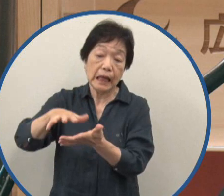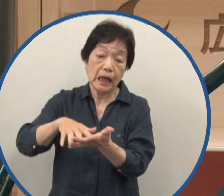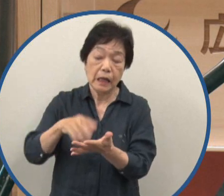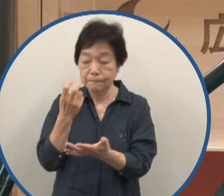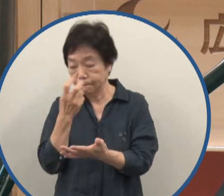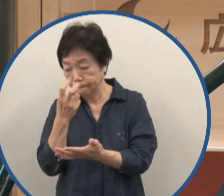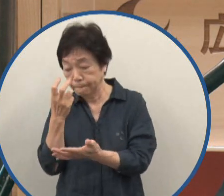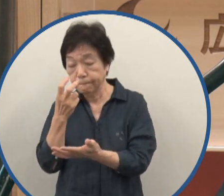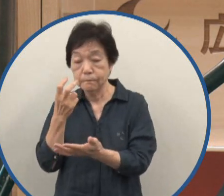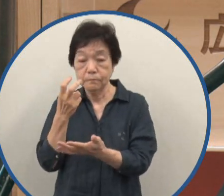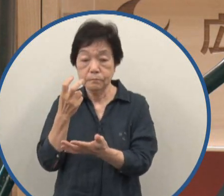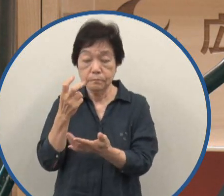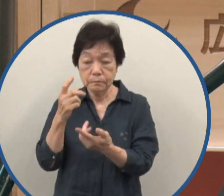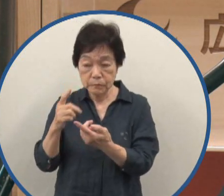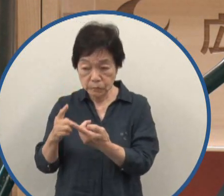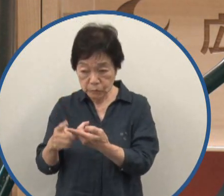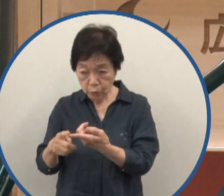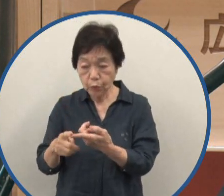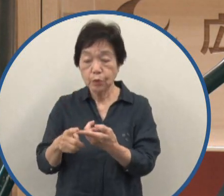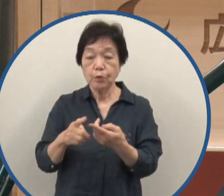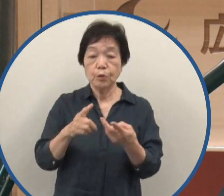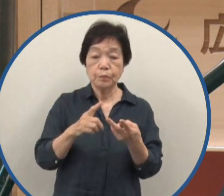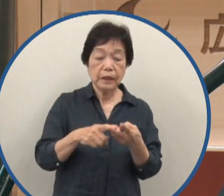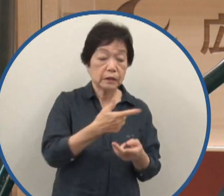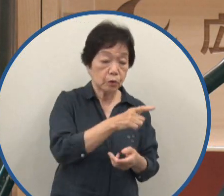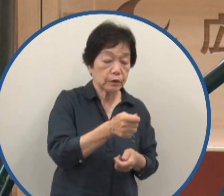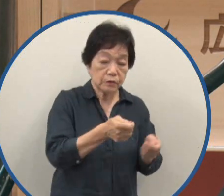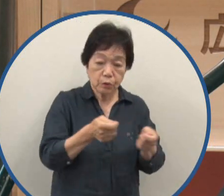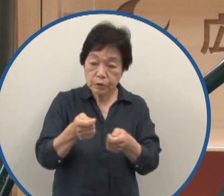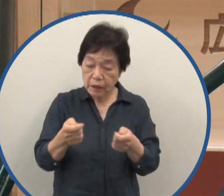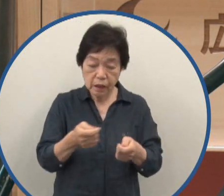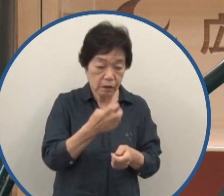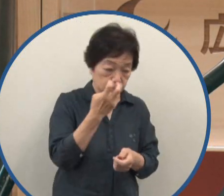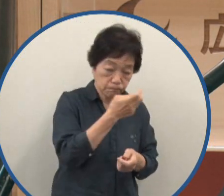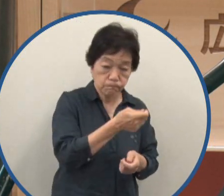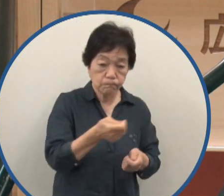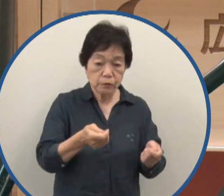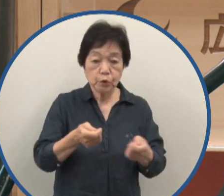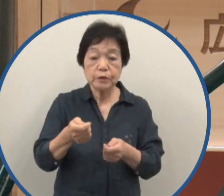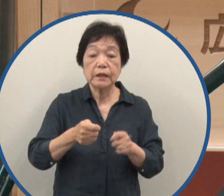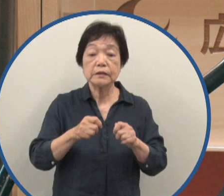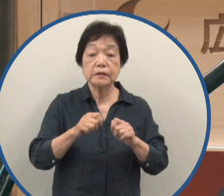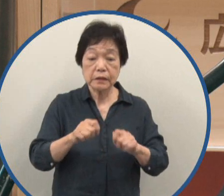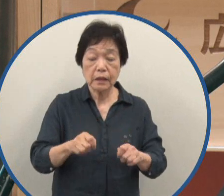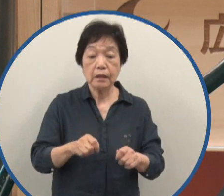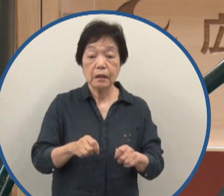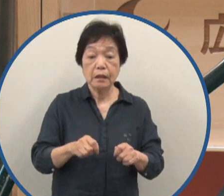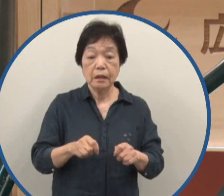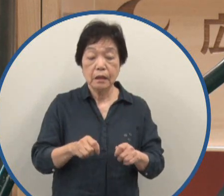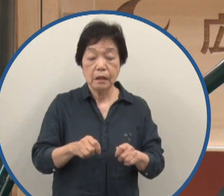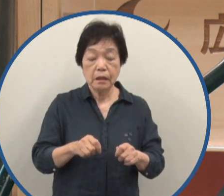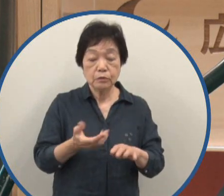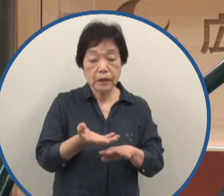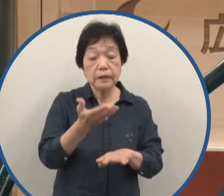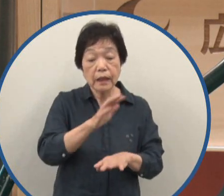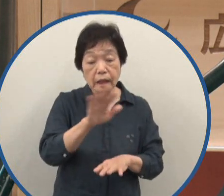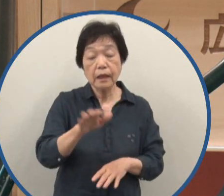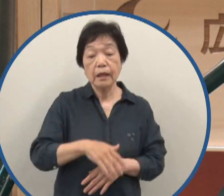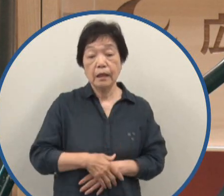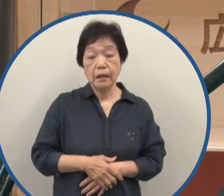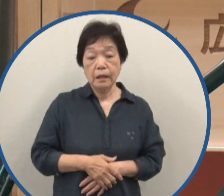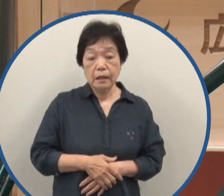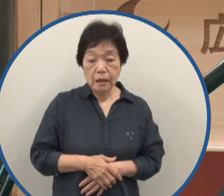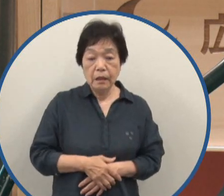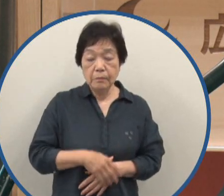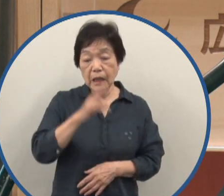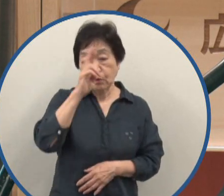ていて、であと、まあ、いろんなところの調整ということも含めてですね、行った上で、